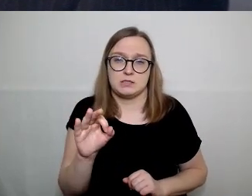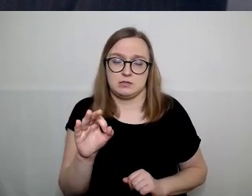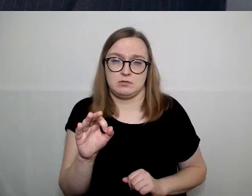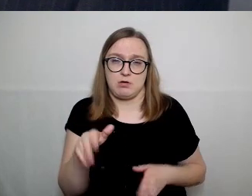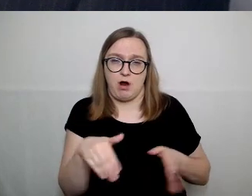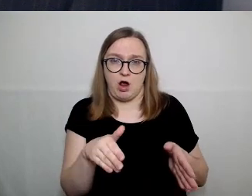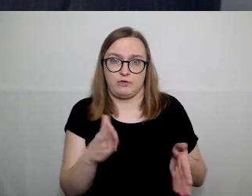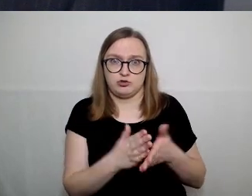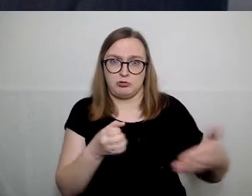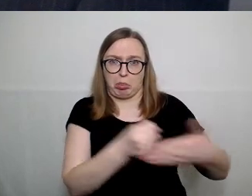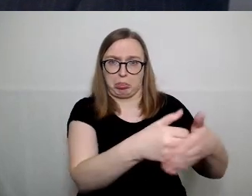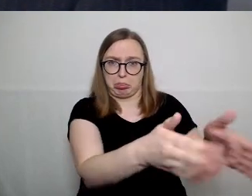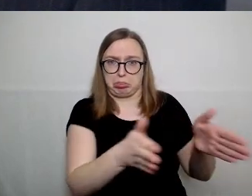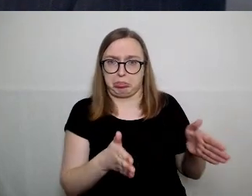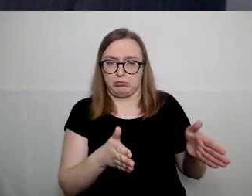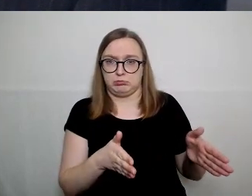ten